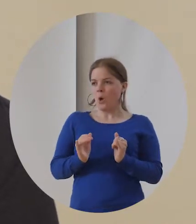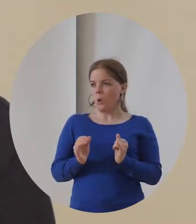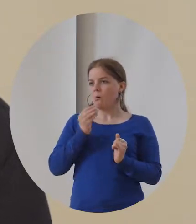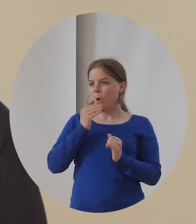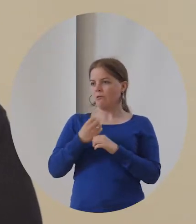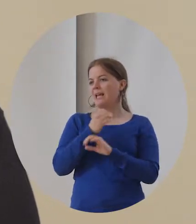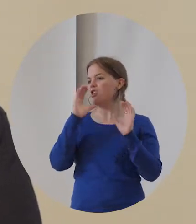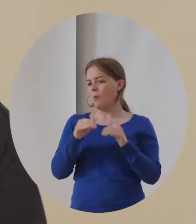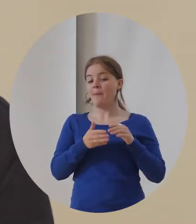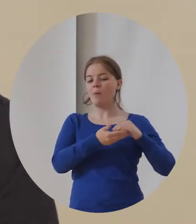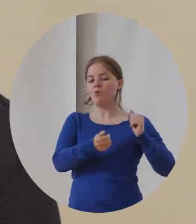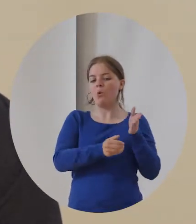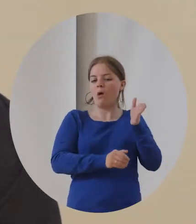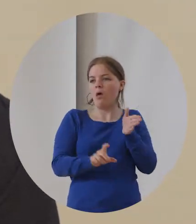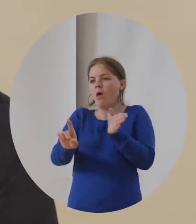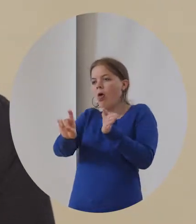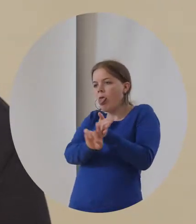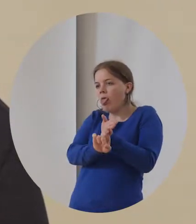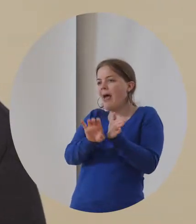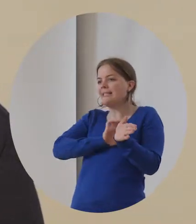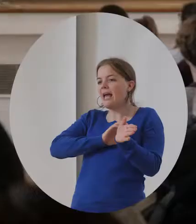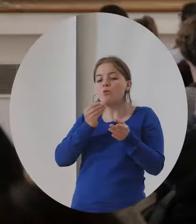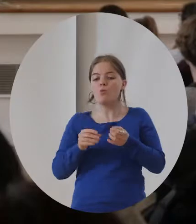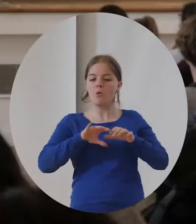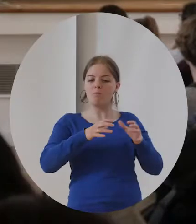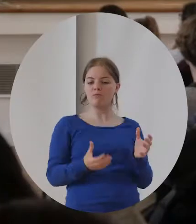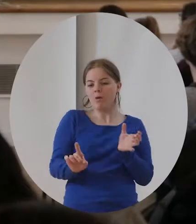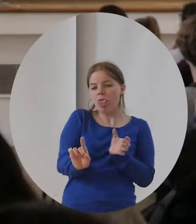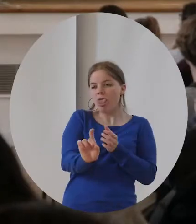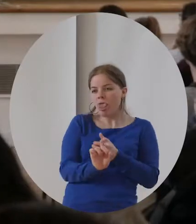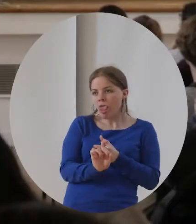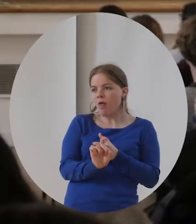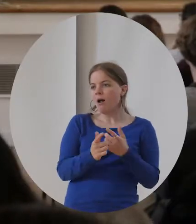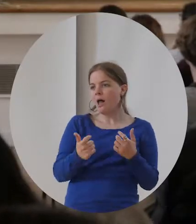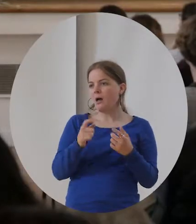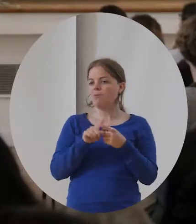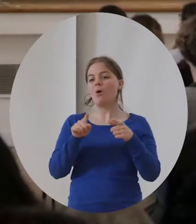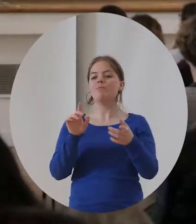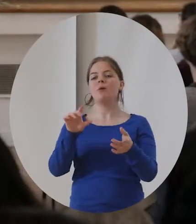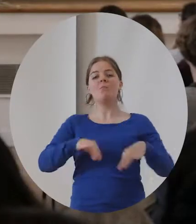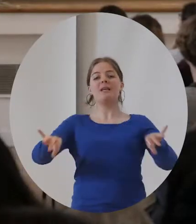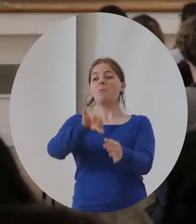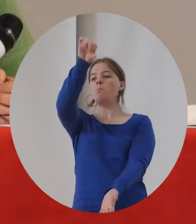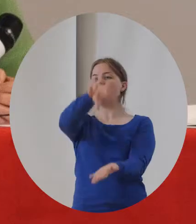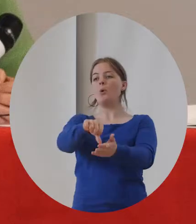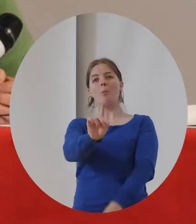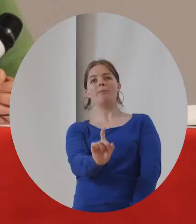à s'appuyer contre un mur, contre un pouf, contre tout ce qu'ils peuvent trouver, et à ne pas être au milieu de la pièce, par